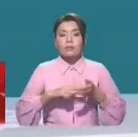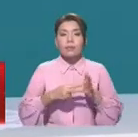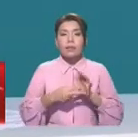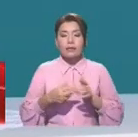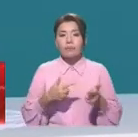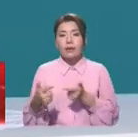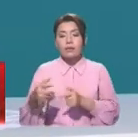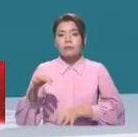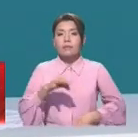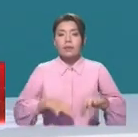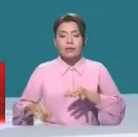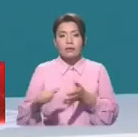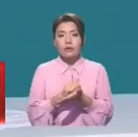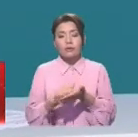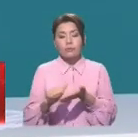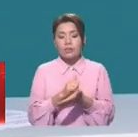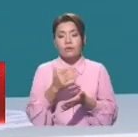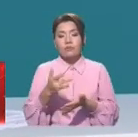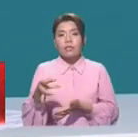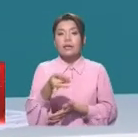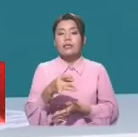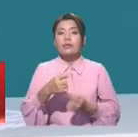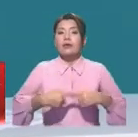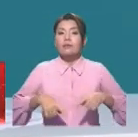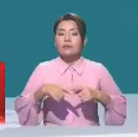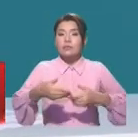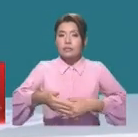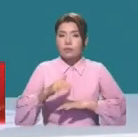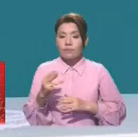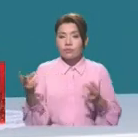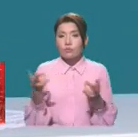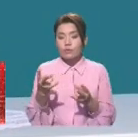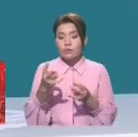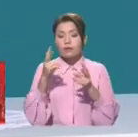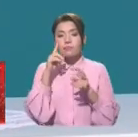подготовки к проектно-сметной документации. Региональным общественным советам необходимо взять на